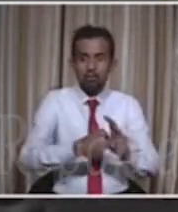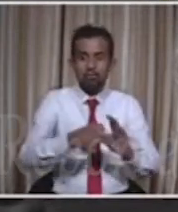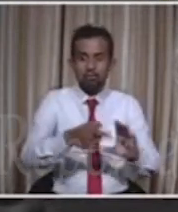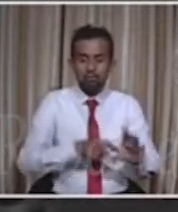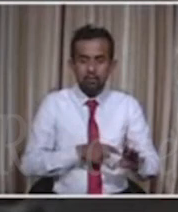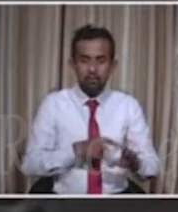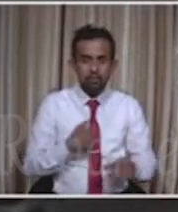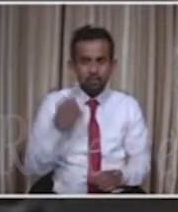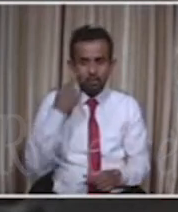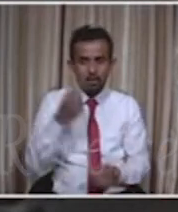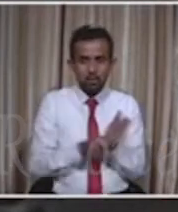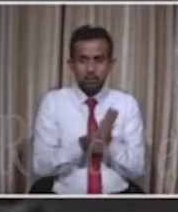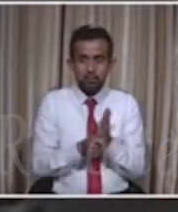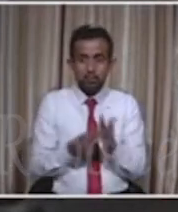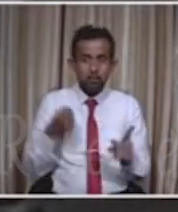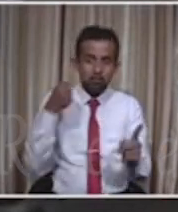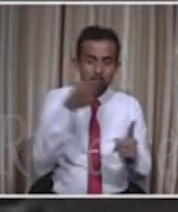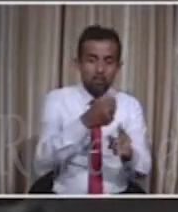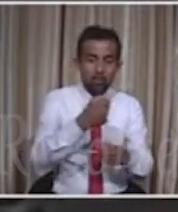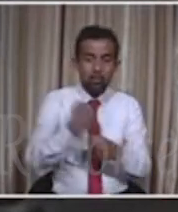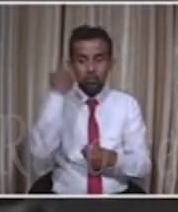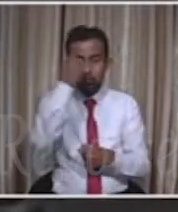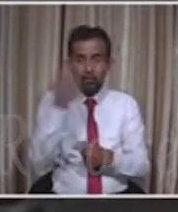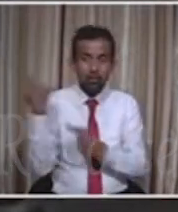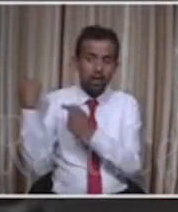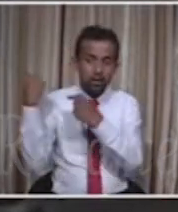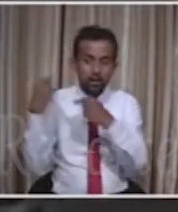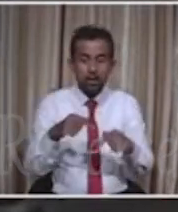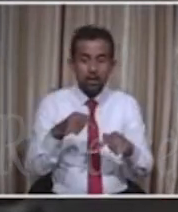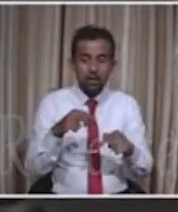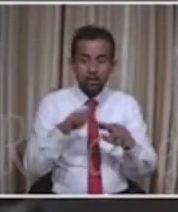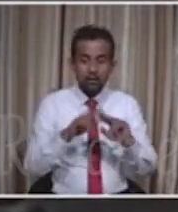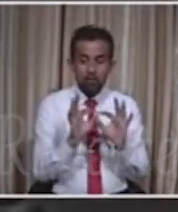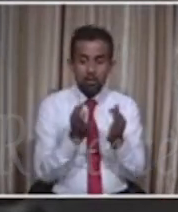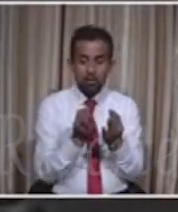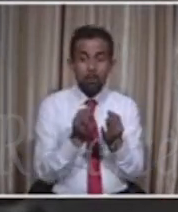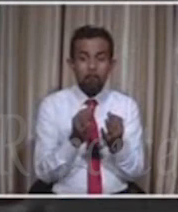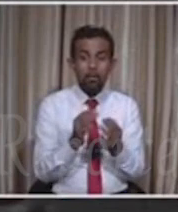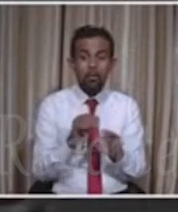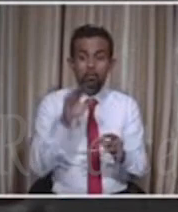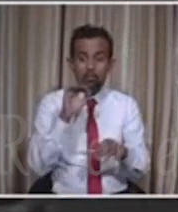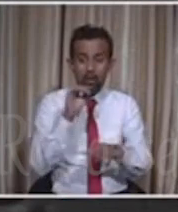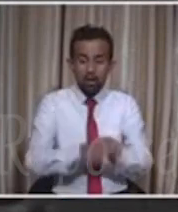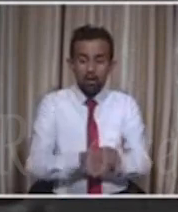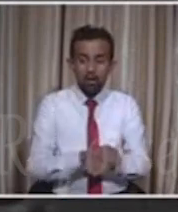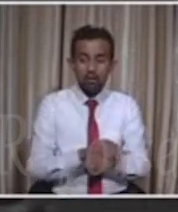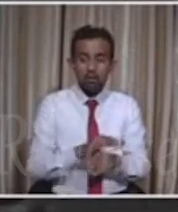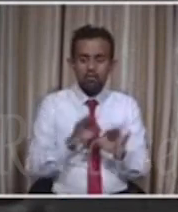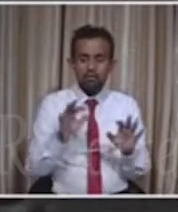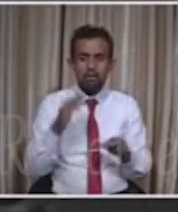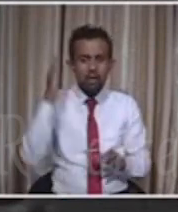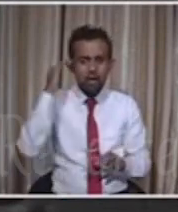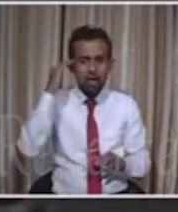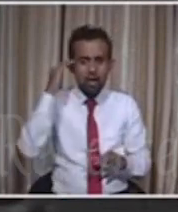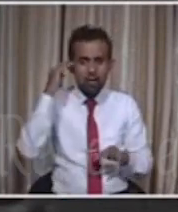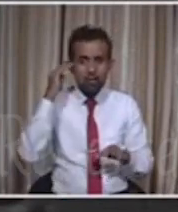අපි දැක්කා මැරයෝ පහර දෙනකොට ගෝල් ෆේස් එකට එන්න කියලා පෝස්ට් එකක් දාපු අය අද දඬයම් කරනවා. ප්‍රසිද්ධ නිලියක්